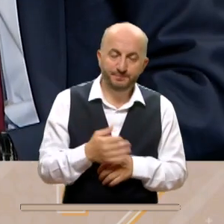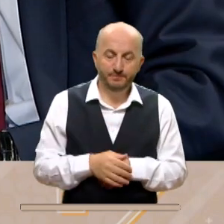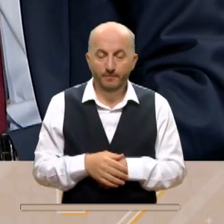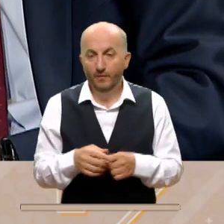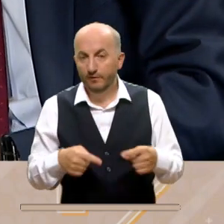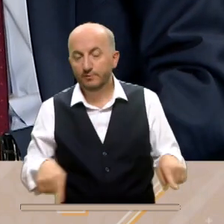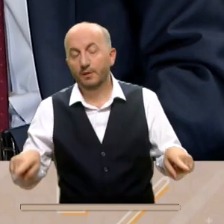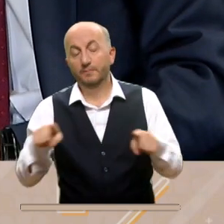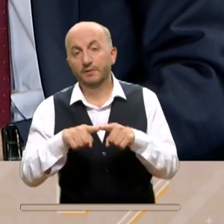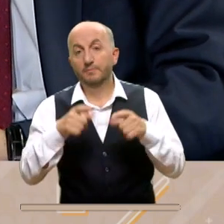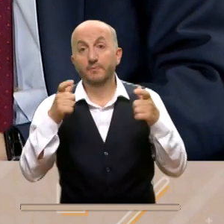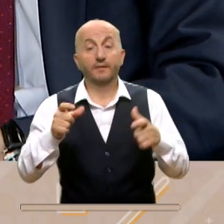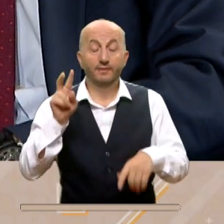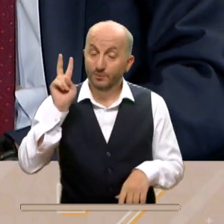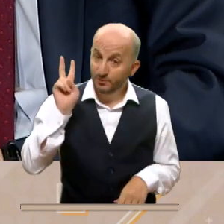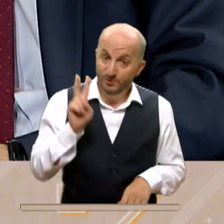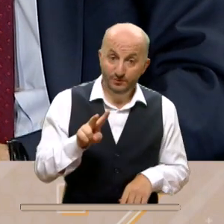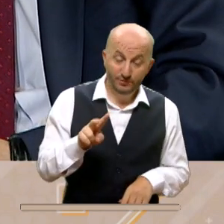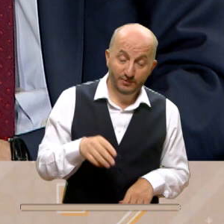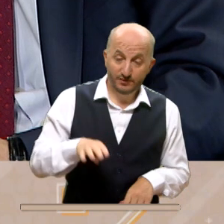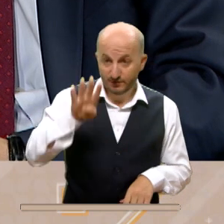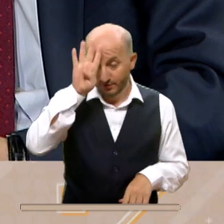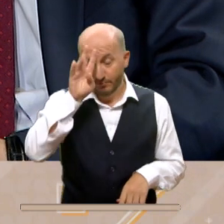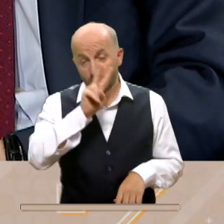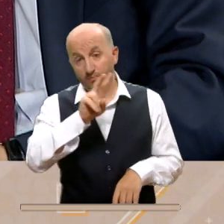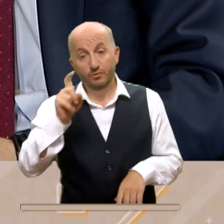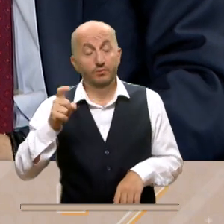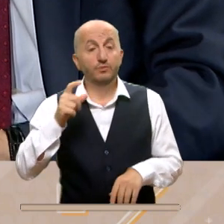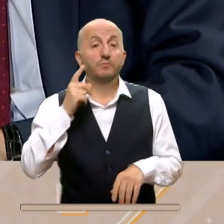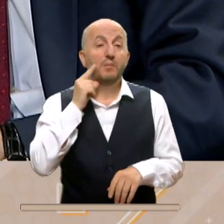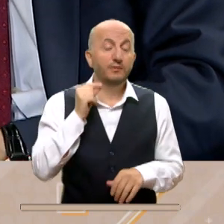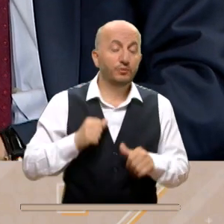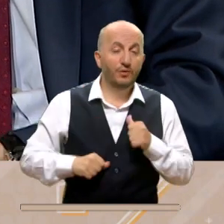mekanları görsünler. Bizim İstanbul 29 Mayıs Üniversitesi yerleşkemiz